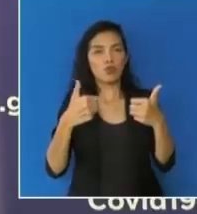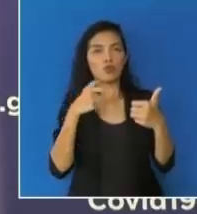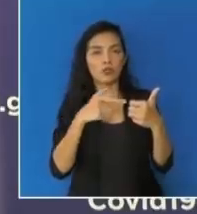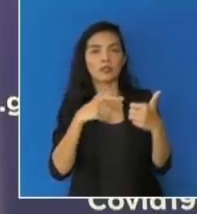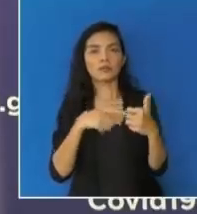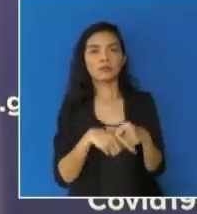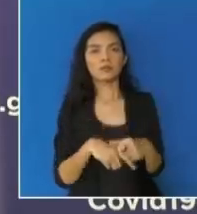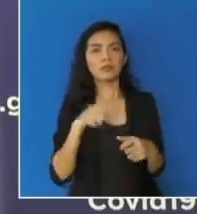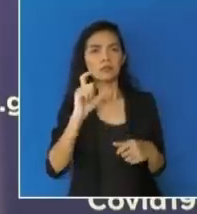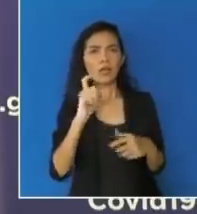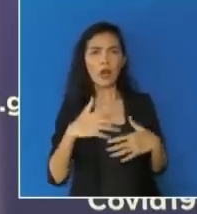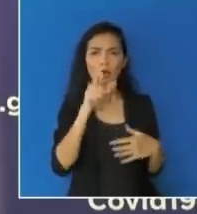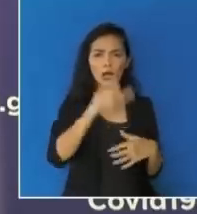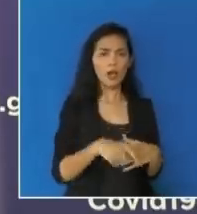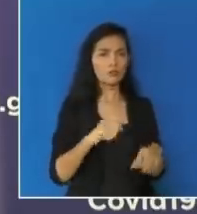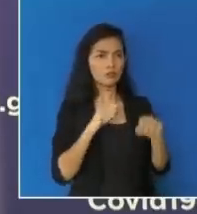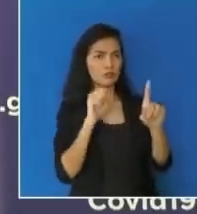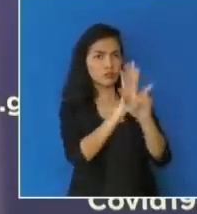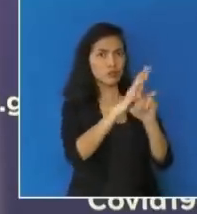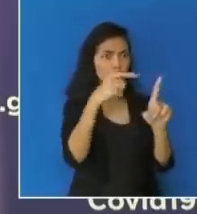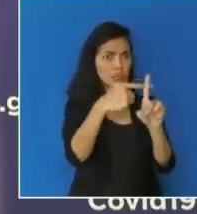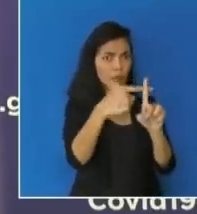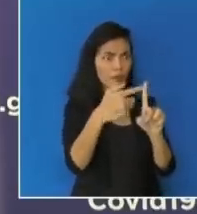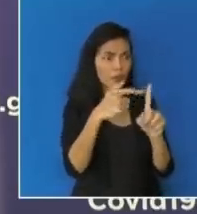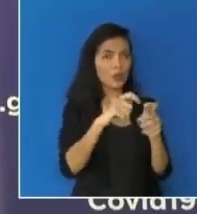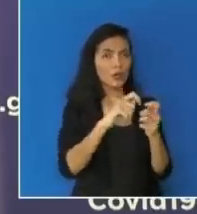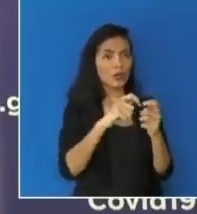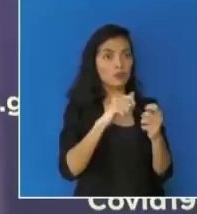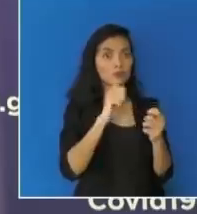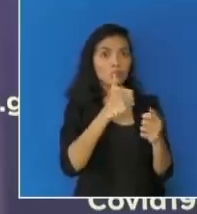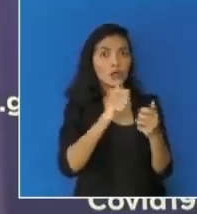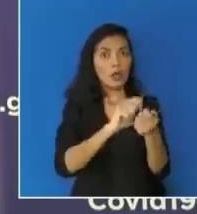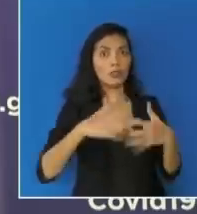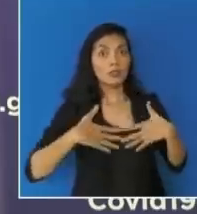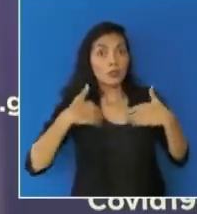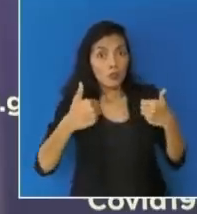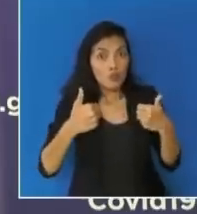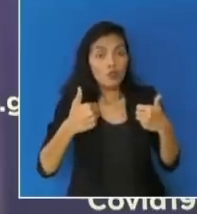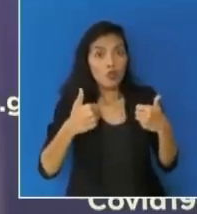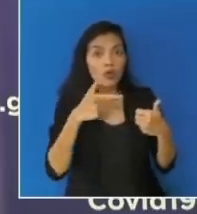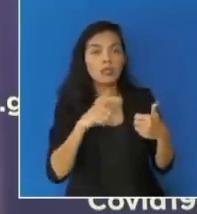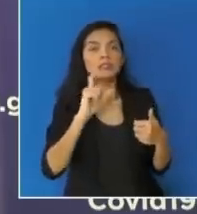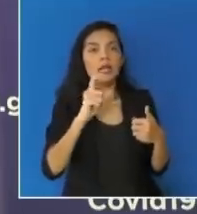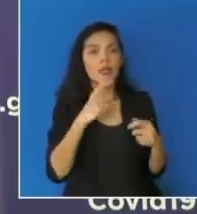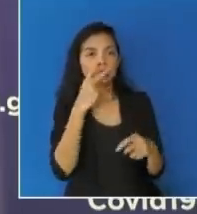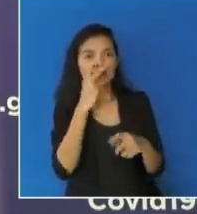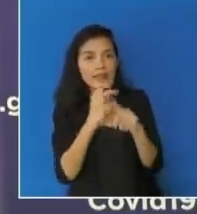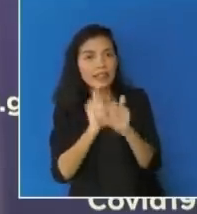untuk menentukan pasien COVID-19 terkonfirmasi positif yang dinyatakan